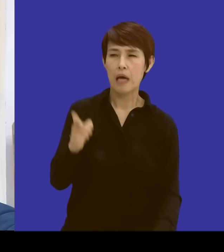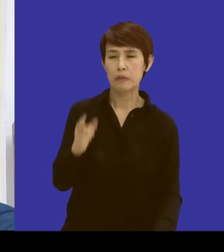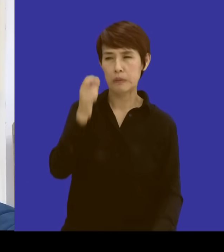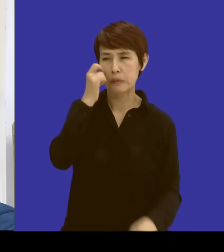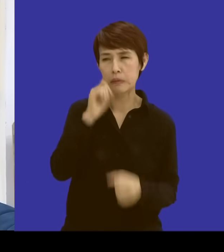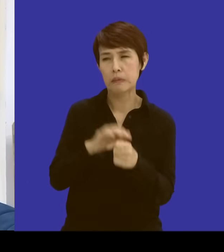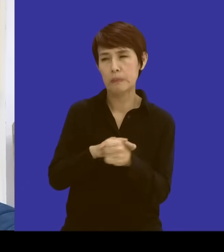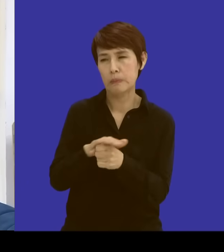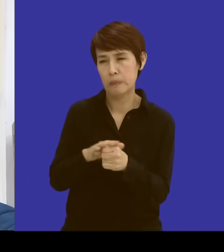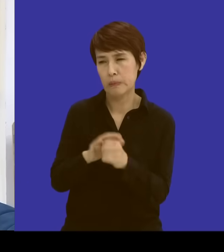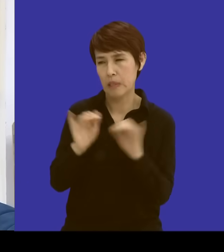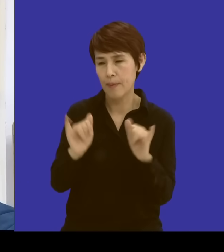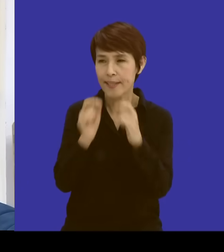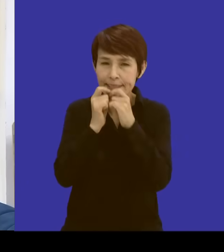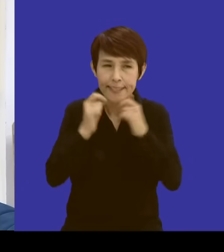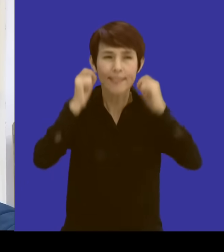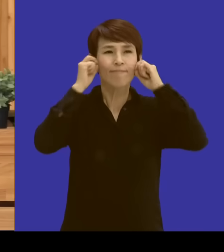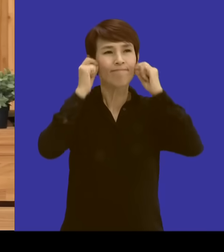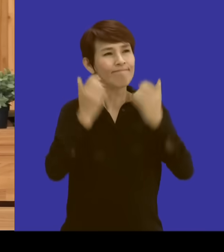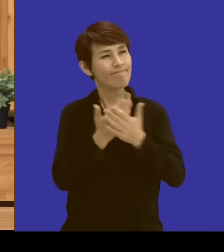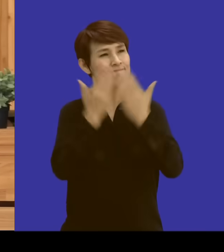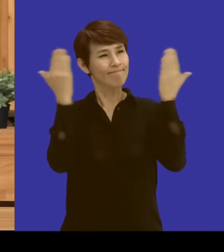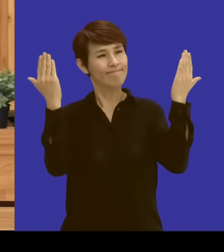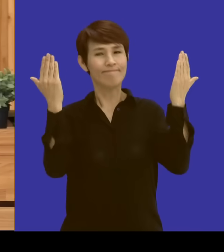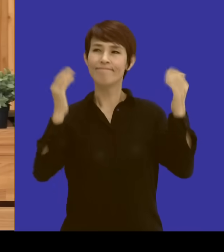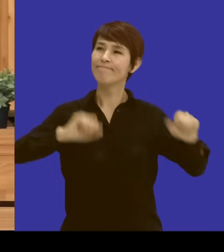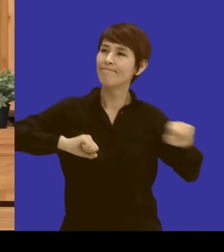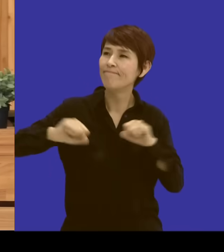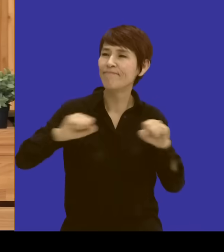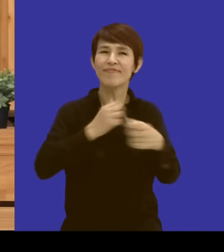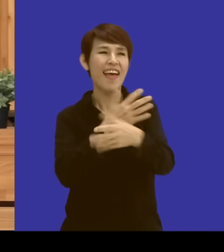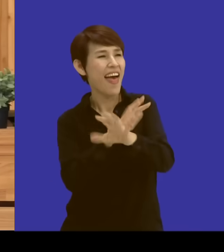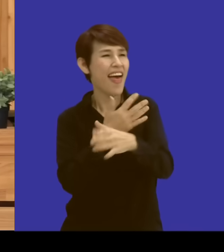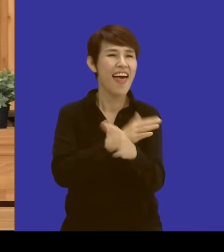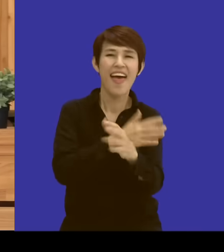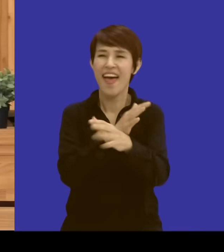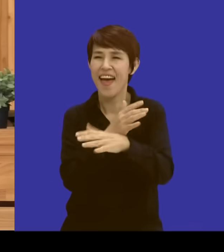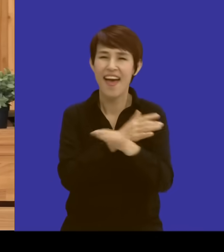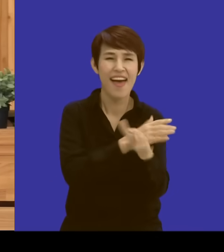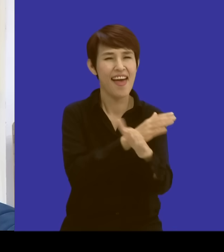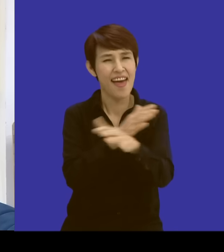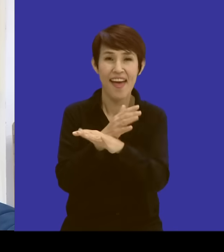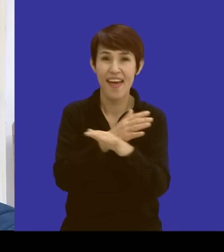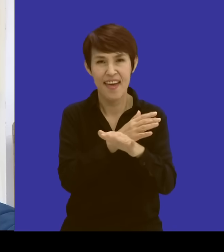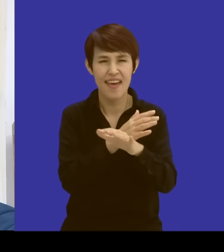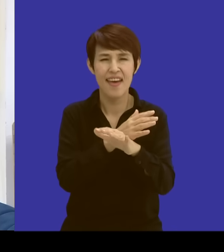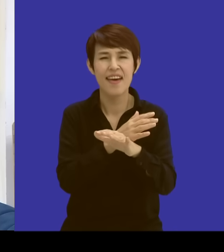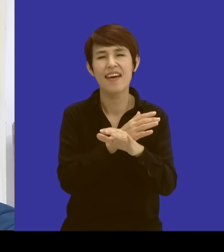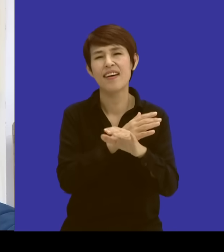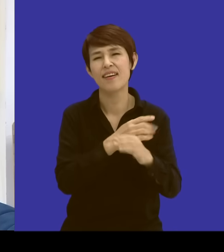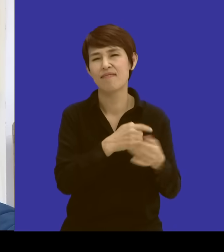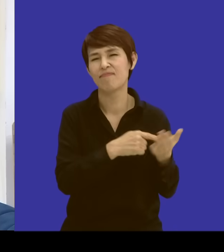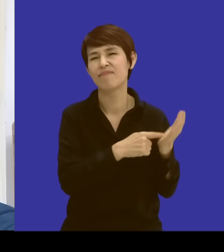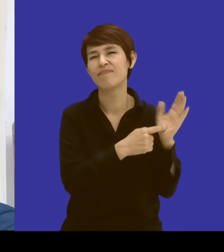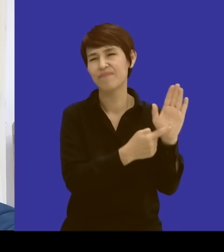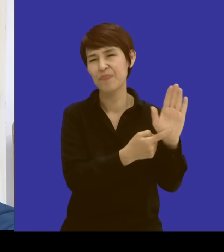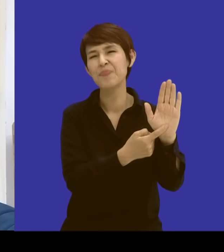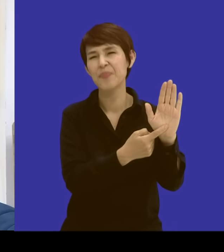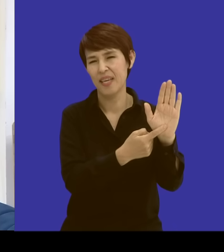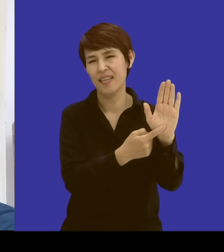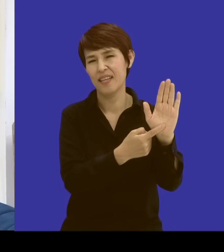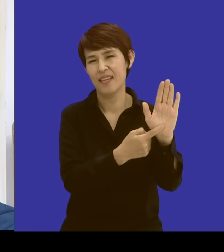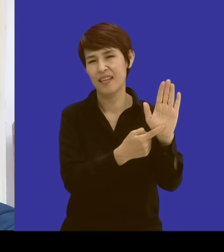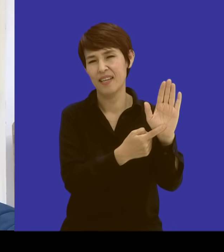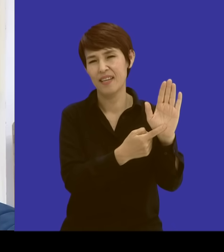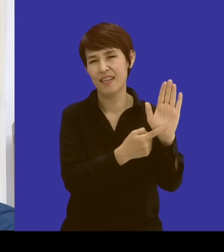이럴 거 볼까 봐 더 밝은 아이, 더 장난치고 더 밝고 그런 모습으로 이제